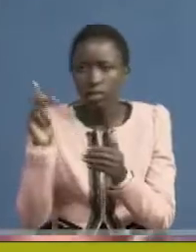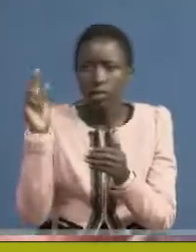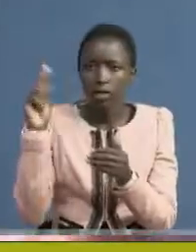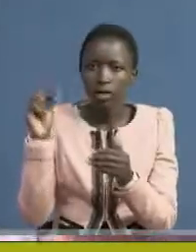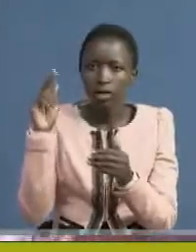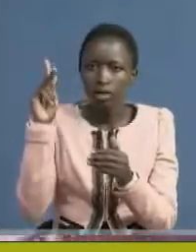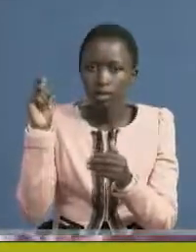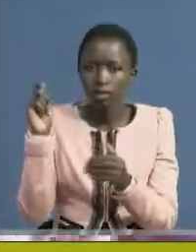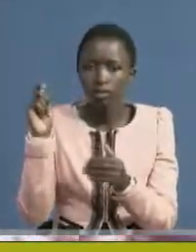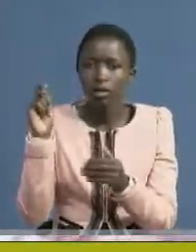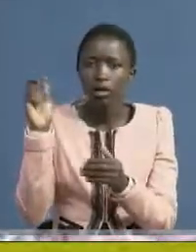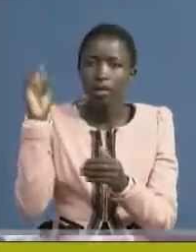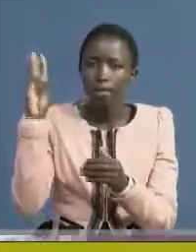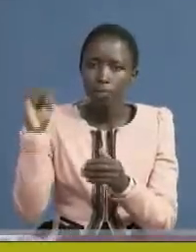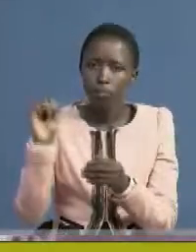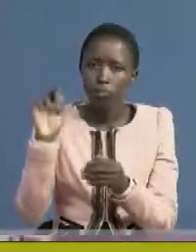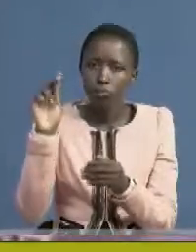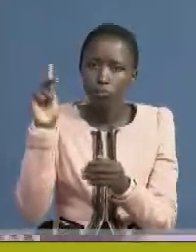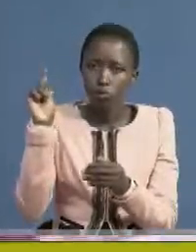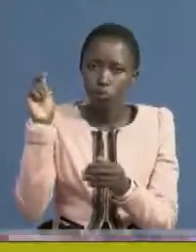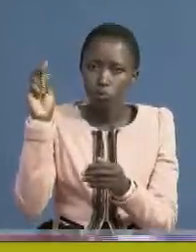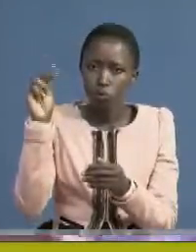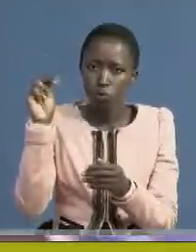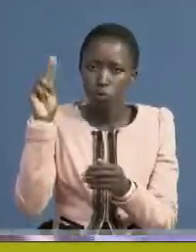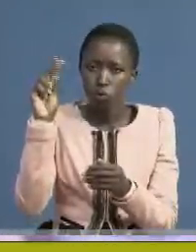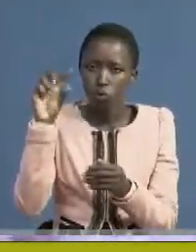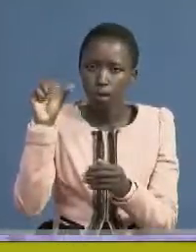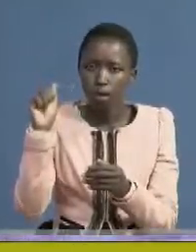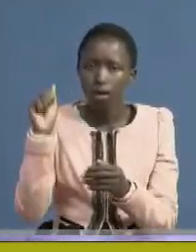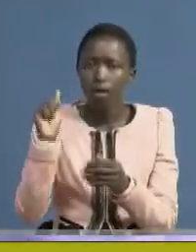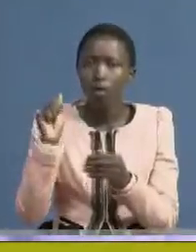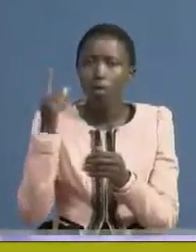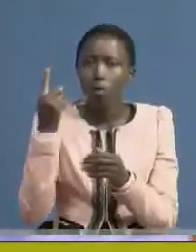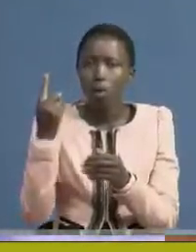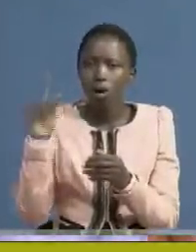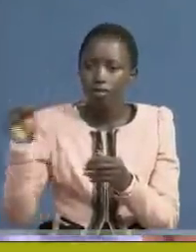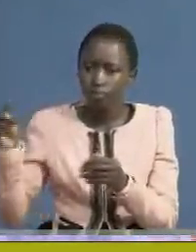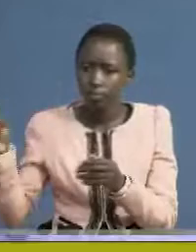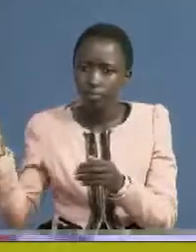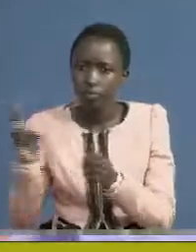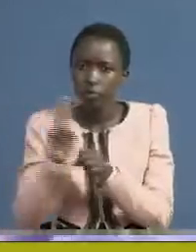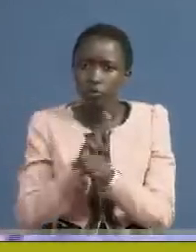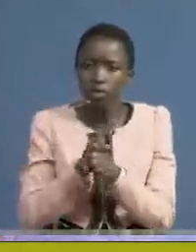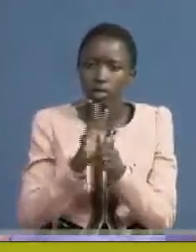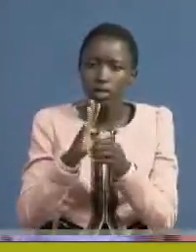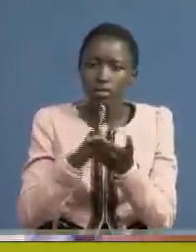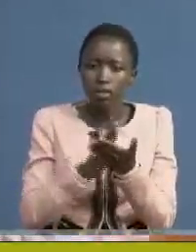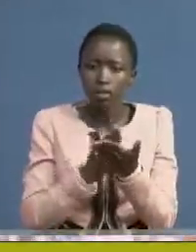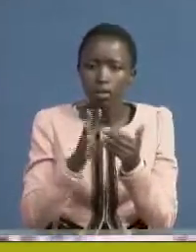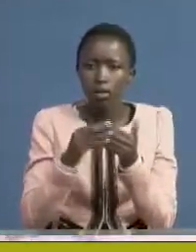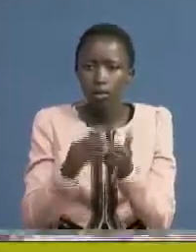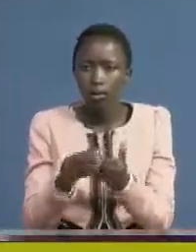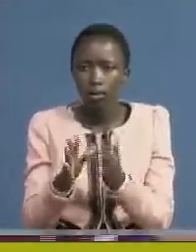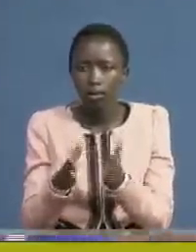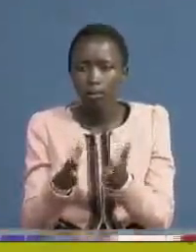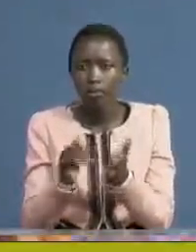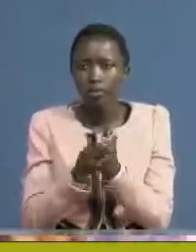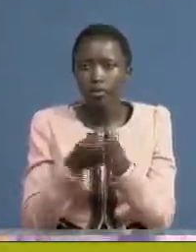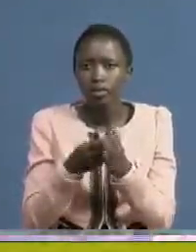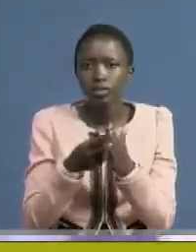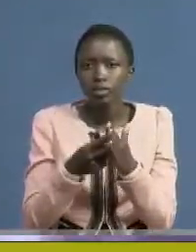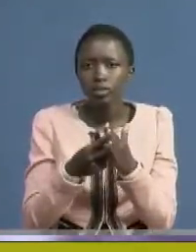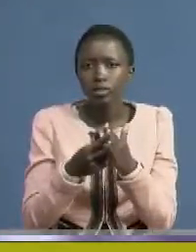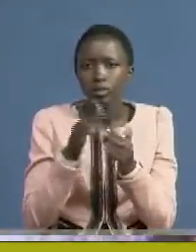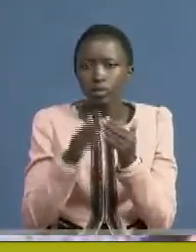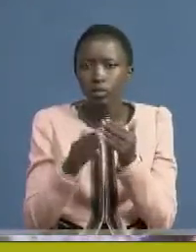Isiolo Kithuthi Mutunga, maafisa wanadai kuwa zaidi ya shilingi bilioni moja zimefujwa na baadhi ya viongozi wa muungano huo, hivyo basi